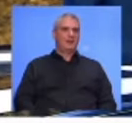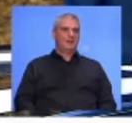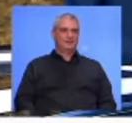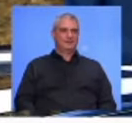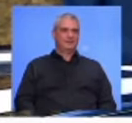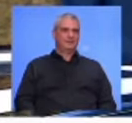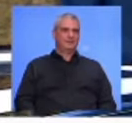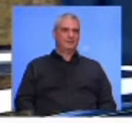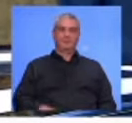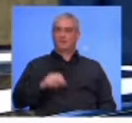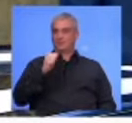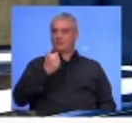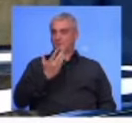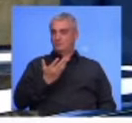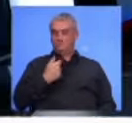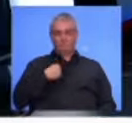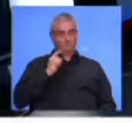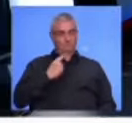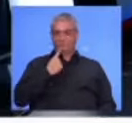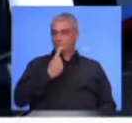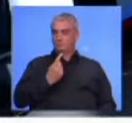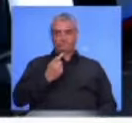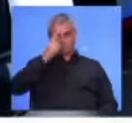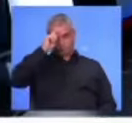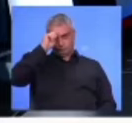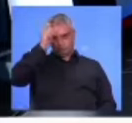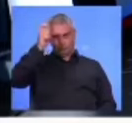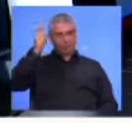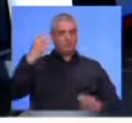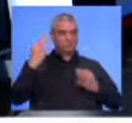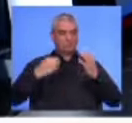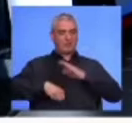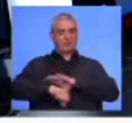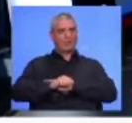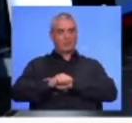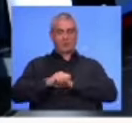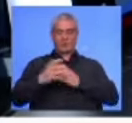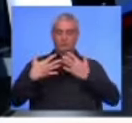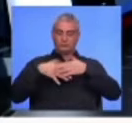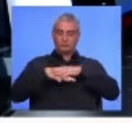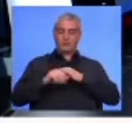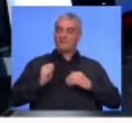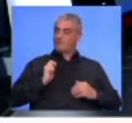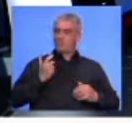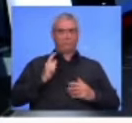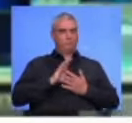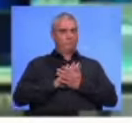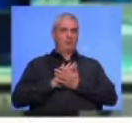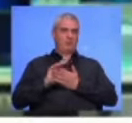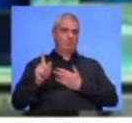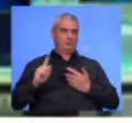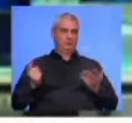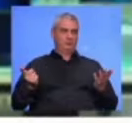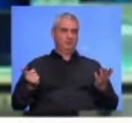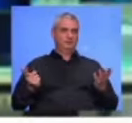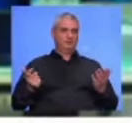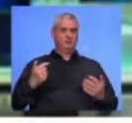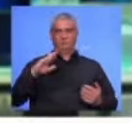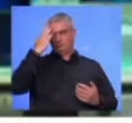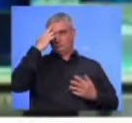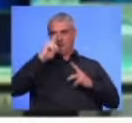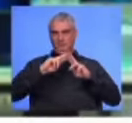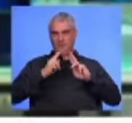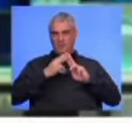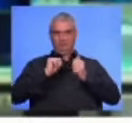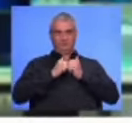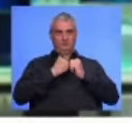תראי, קודם כל, אני חייב קודם כל להגיד לו שפו, שחקן כדורגל שמשלב גם מילואים, זה לא פשוט, יש שמכיר קצת את עולם הספורט. אני